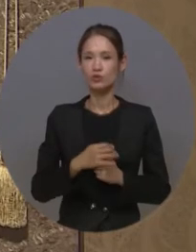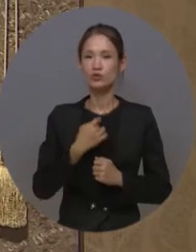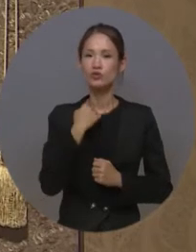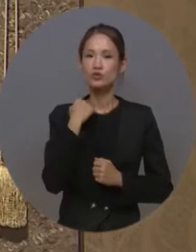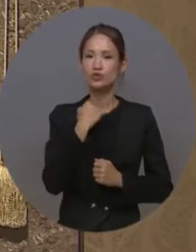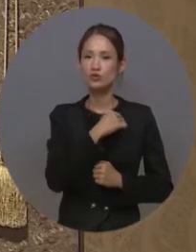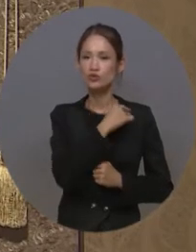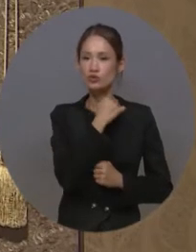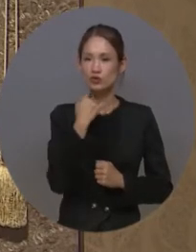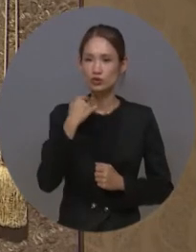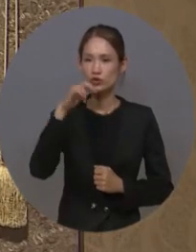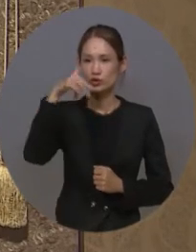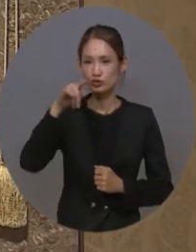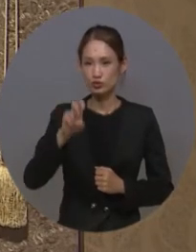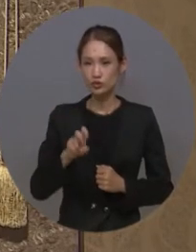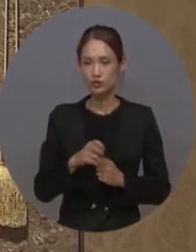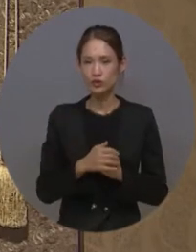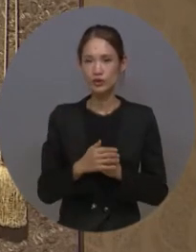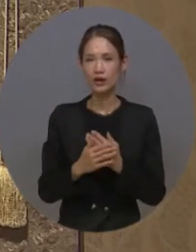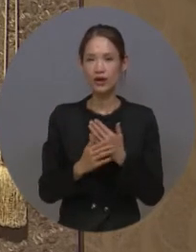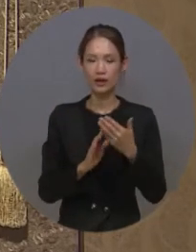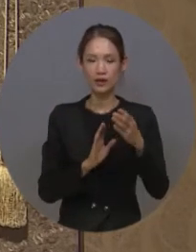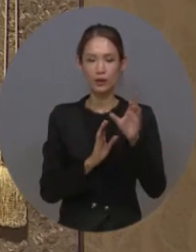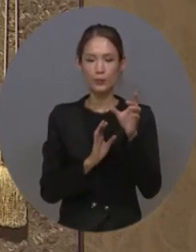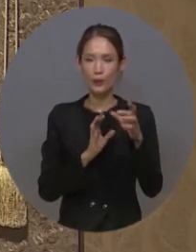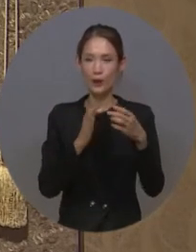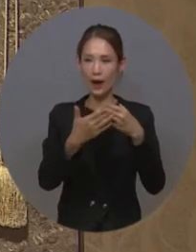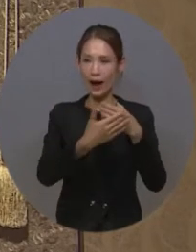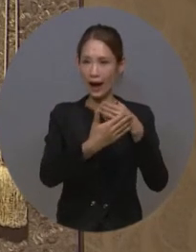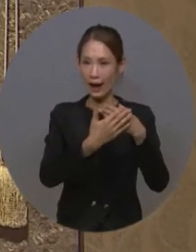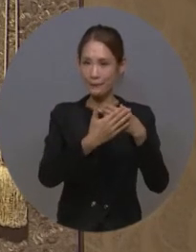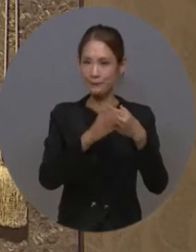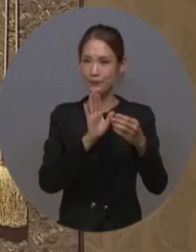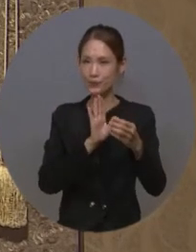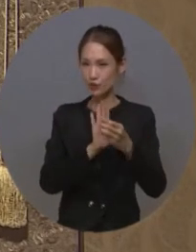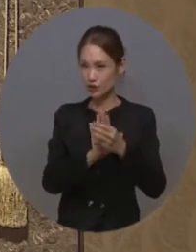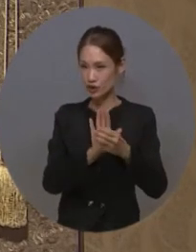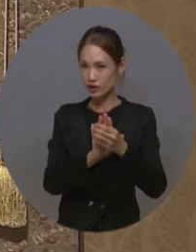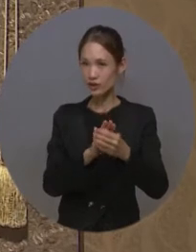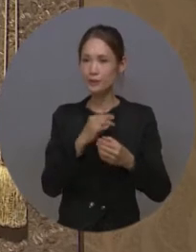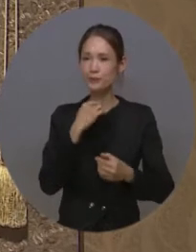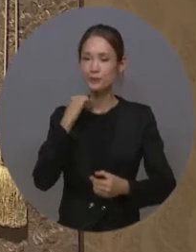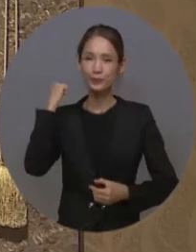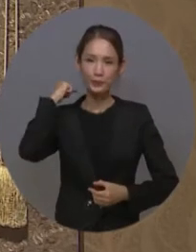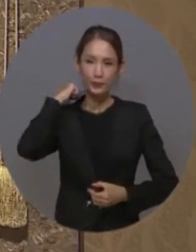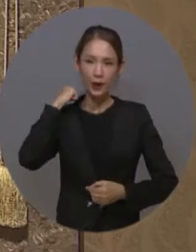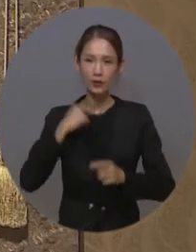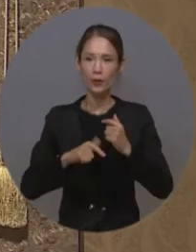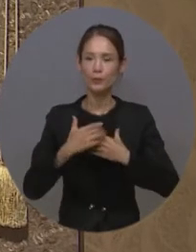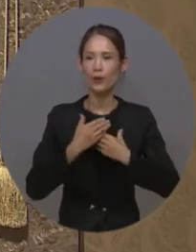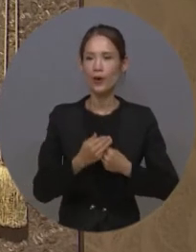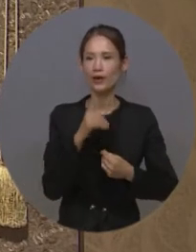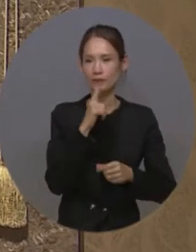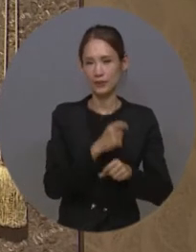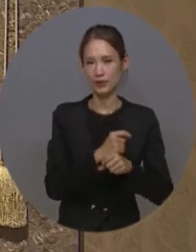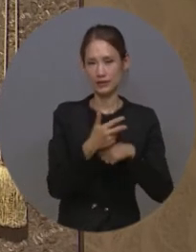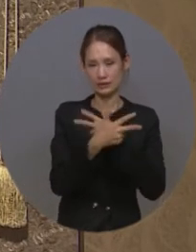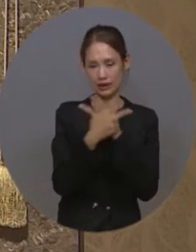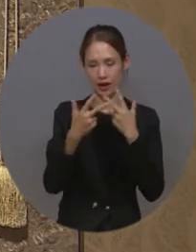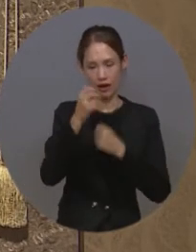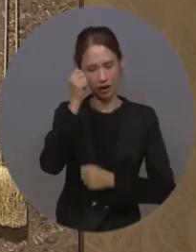목이죠. 결국 목의 앞과 뒤가 편안해야 잠을 잘 자고 또 건강하게 되더라고요. 네. 그래서